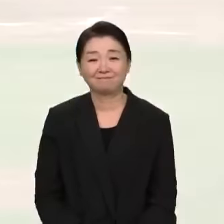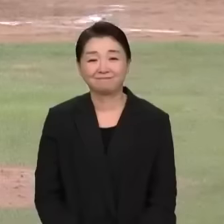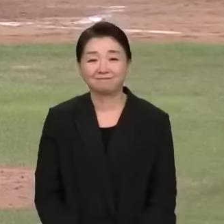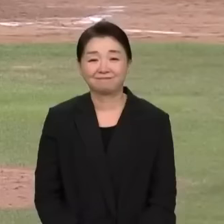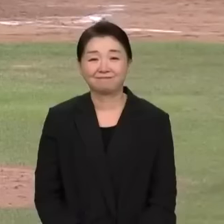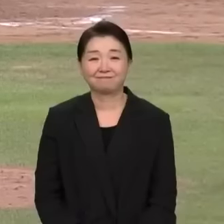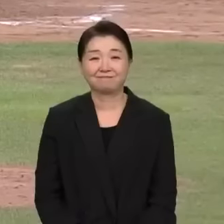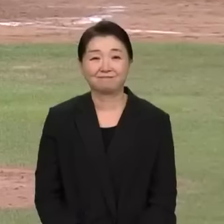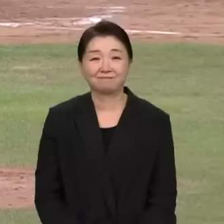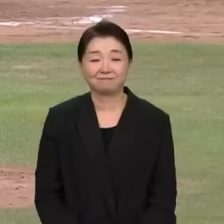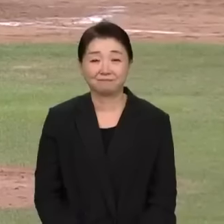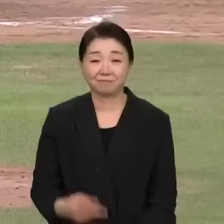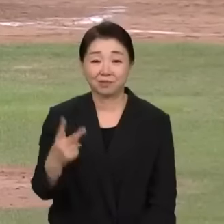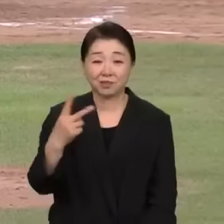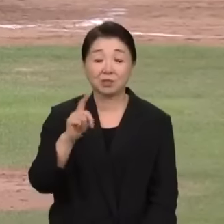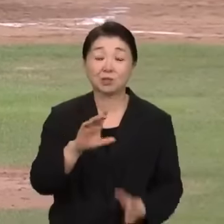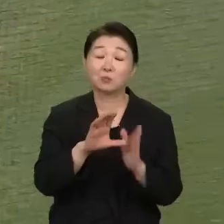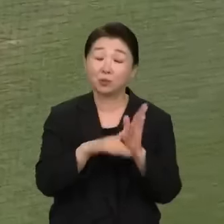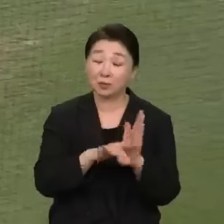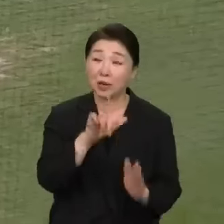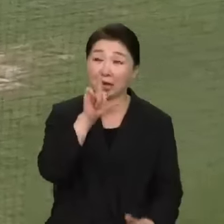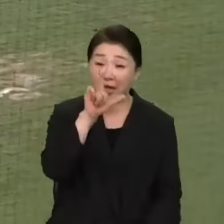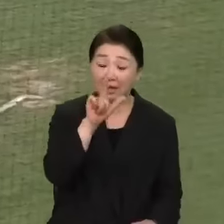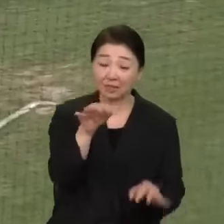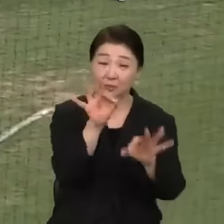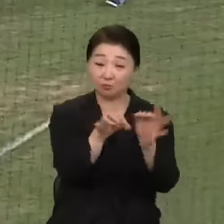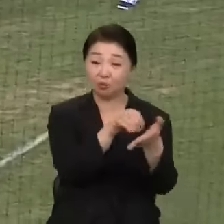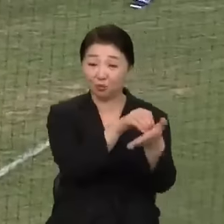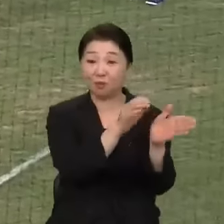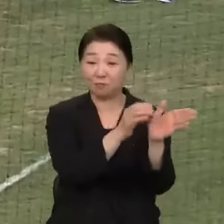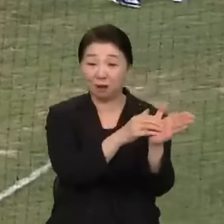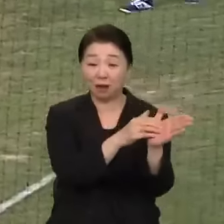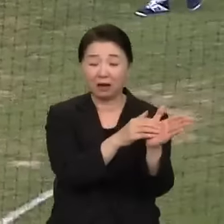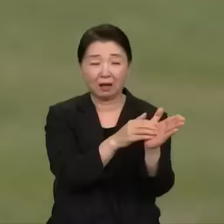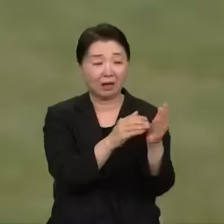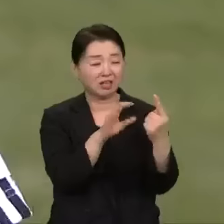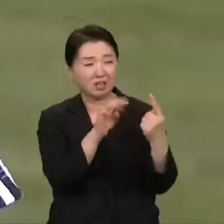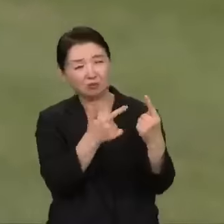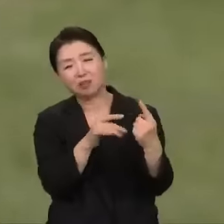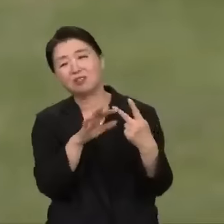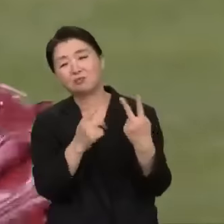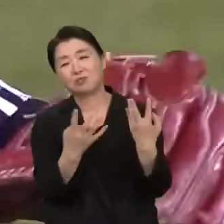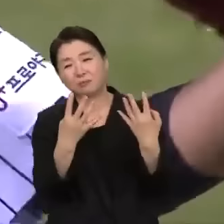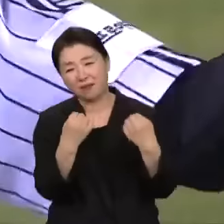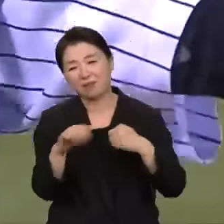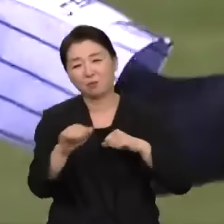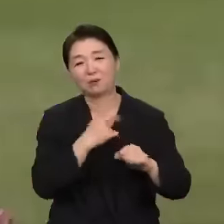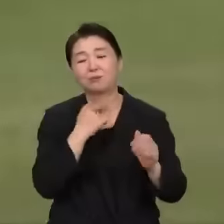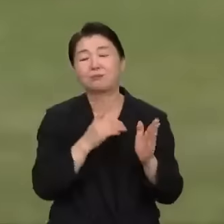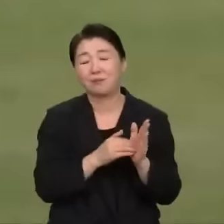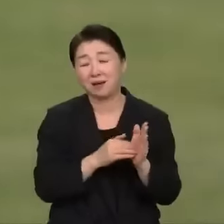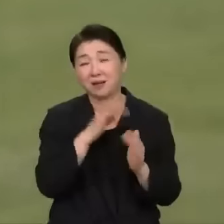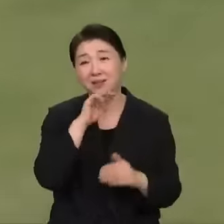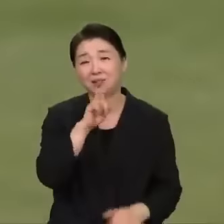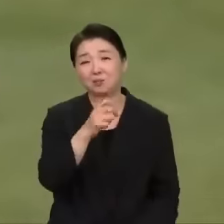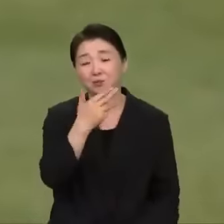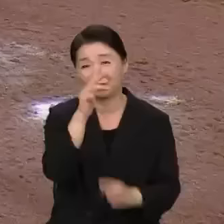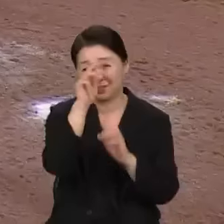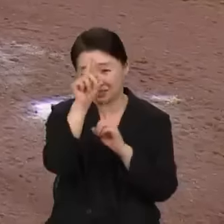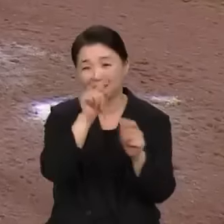드릴게요. 2015년 LG에 입단해 프로 무대를 밟았지만 1군보다는 2군에서 더 많은 시간을 보냈던 28